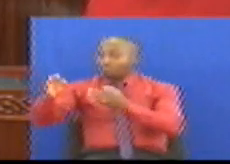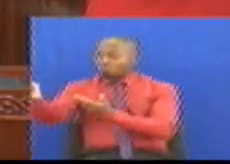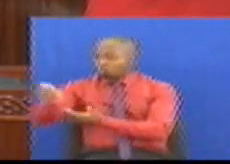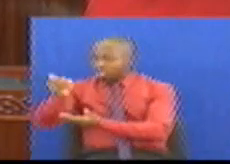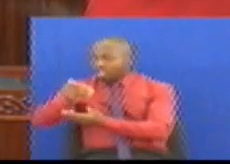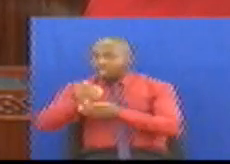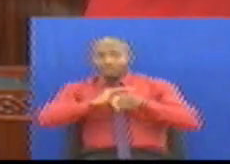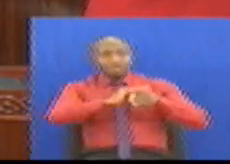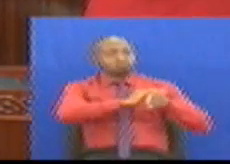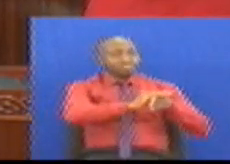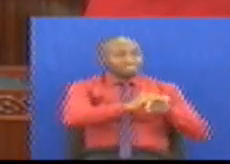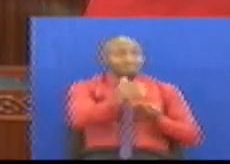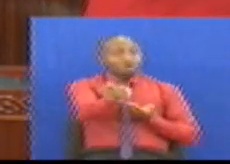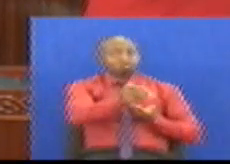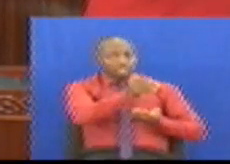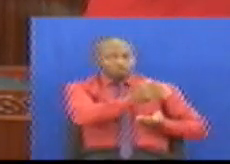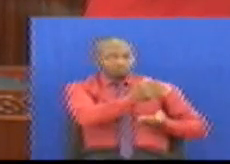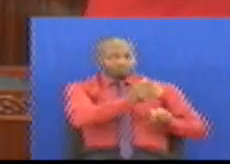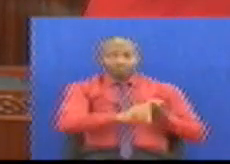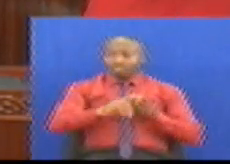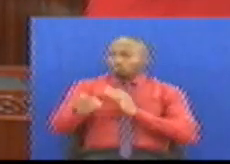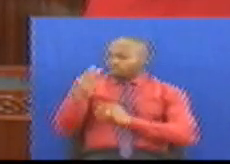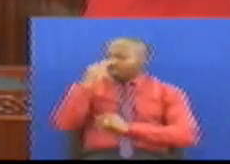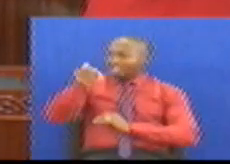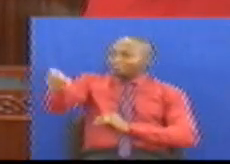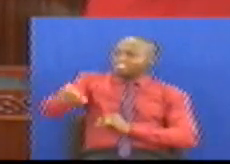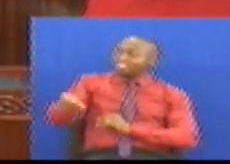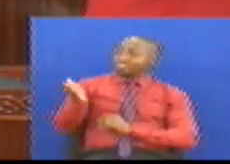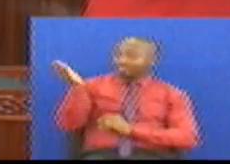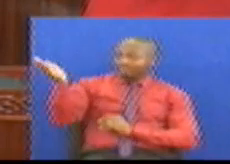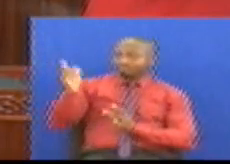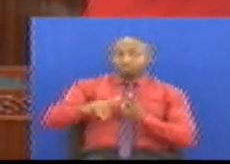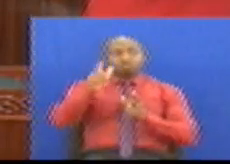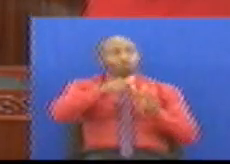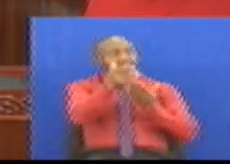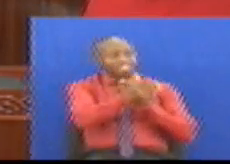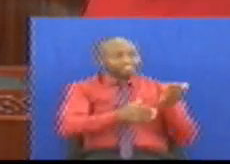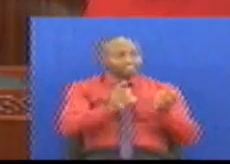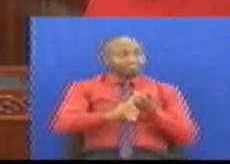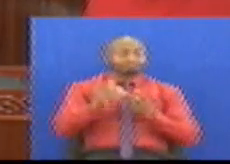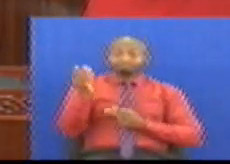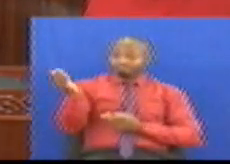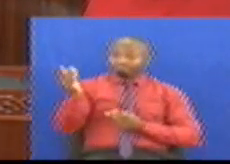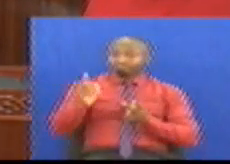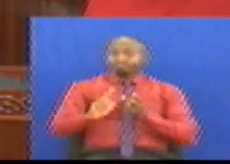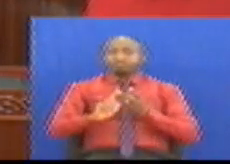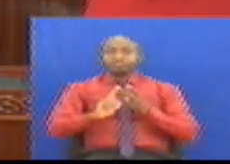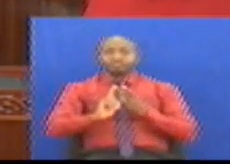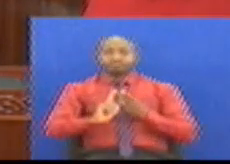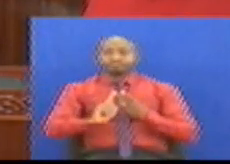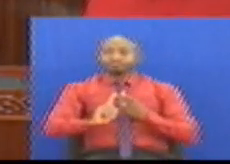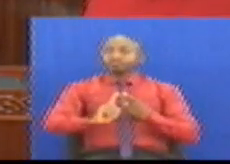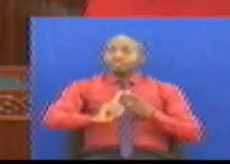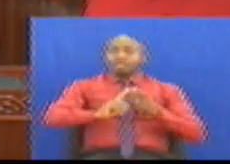hayo yanayokusanywa. Mheshimiwa naibu speaker, ukienda kule vijijini leo wananchi hata kuelewa kwamba wameporwa mapato, kwa sababu